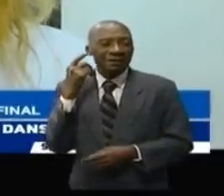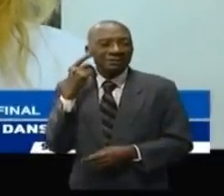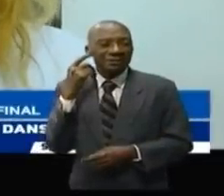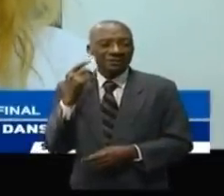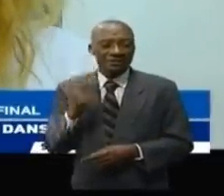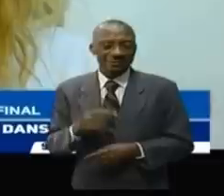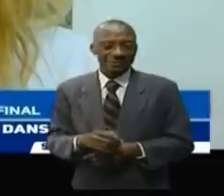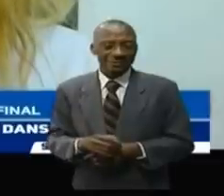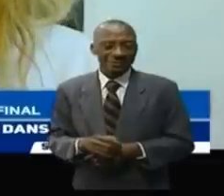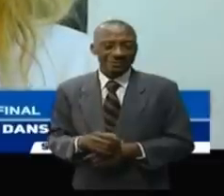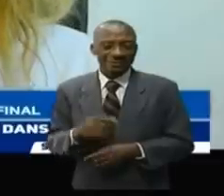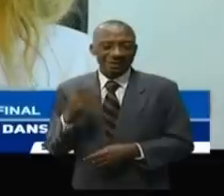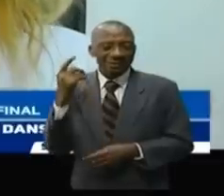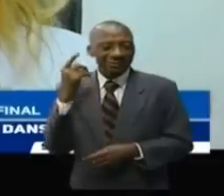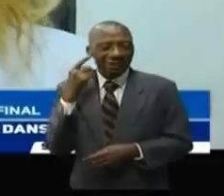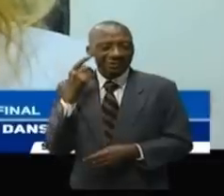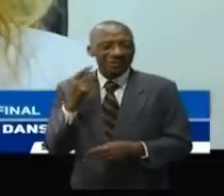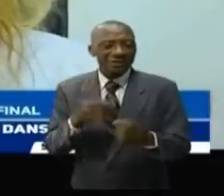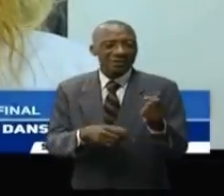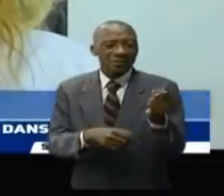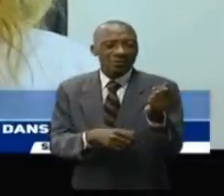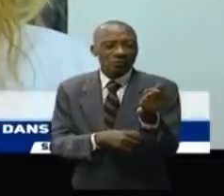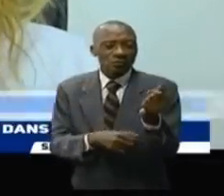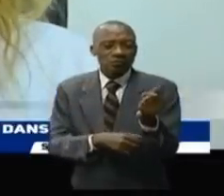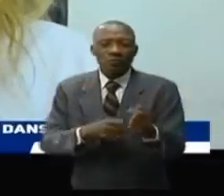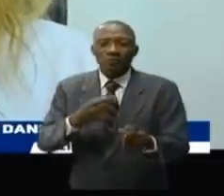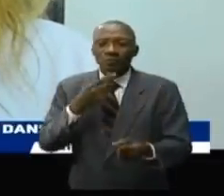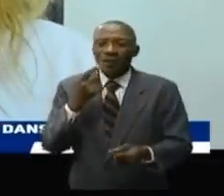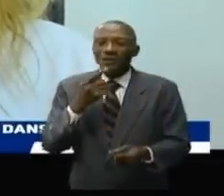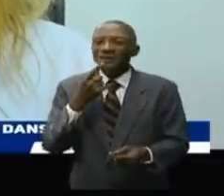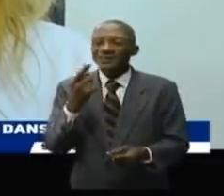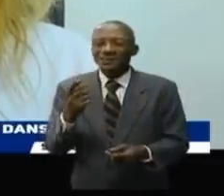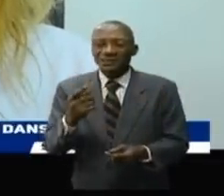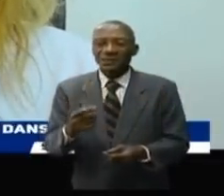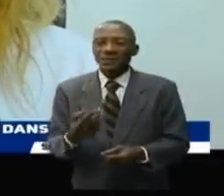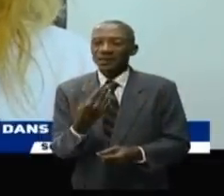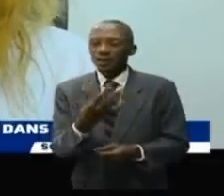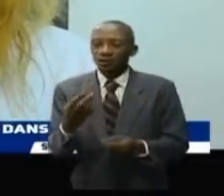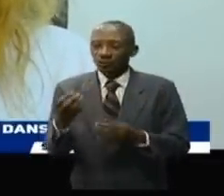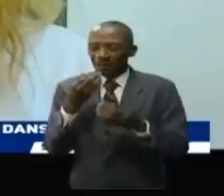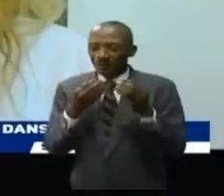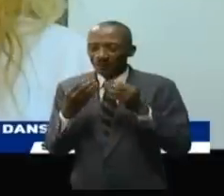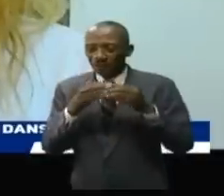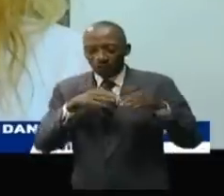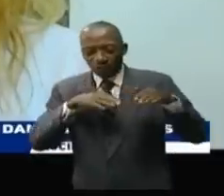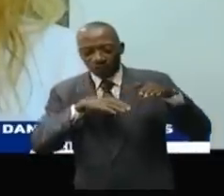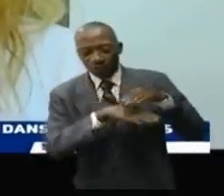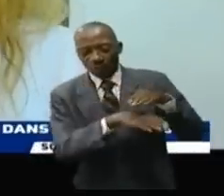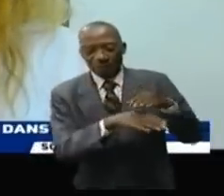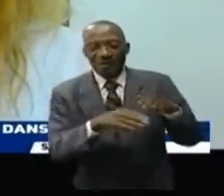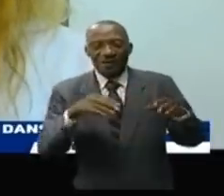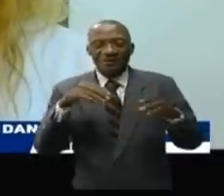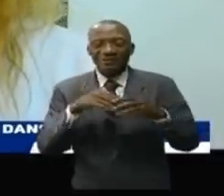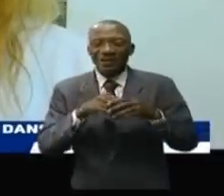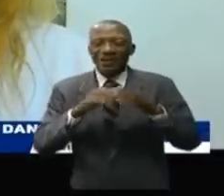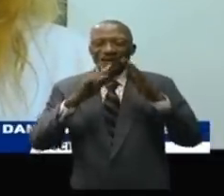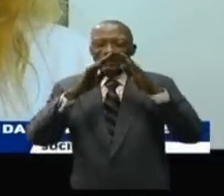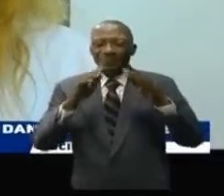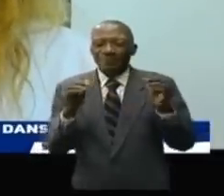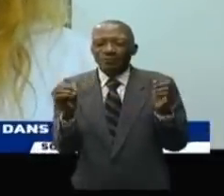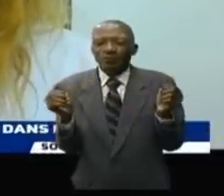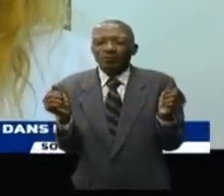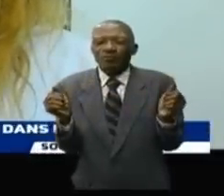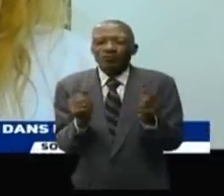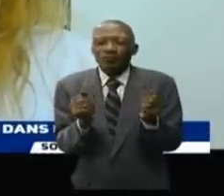sont mensongers. J'ai dit bien mensongers parce qu'il n'a aucune preuve à date. Il n'a aucune preuve. Et je l'invite justement à démontrer à